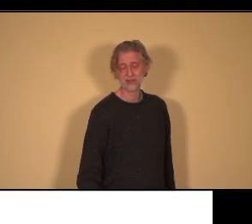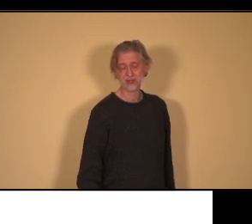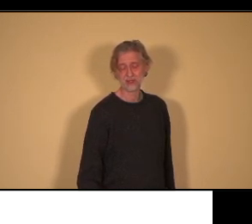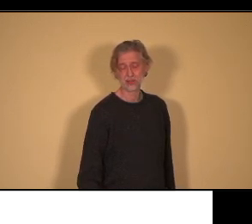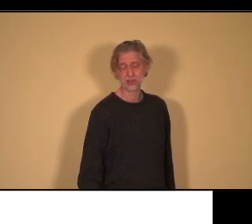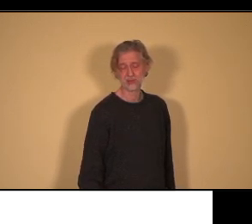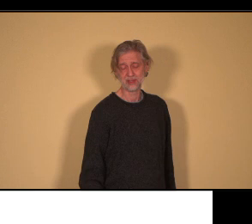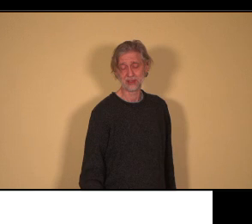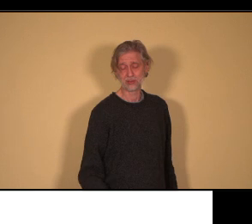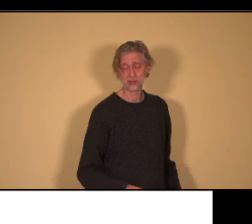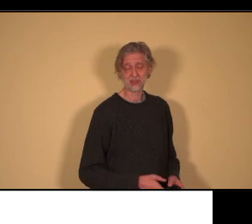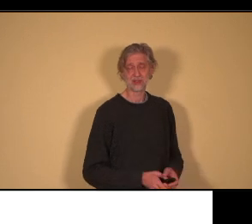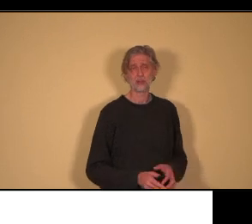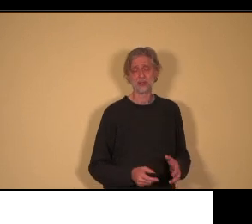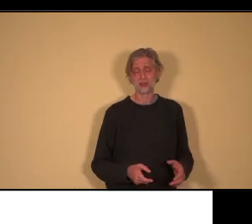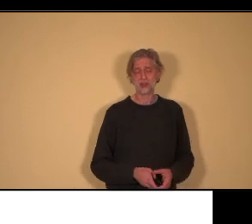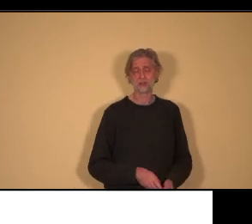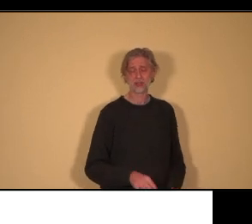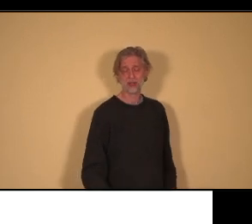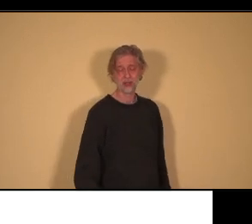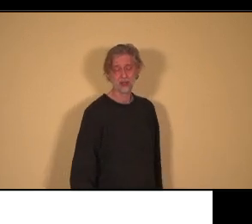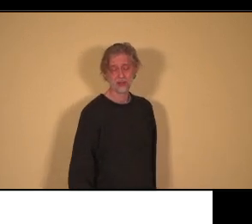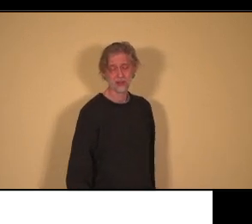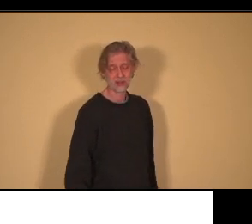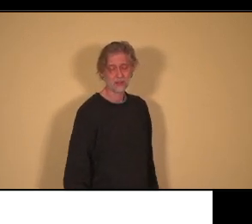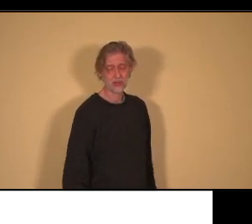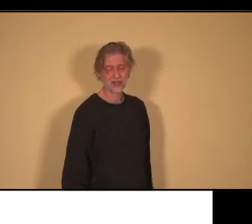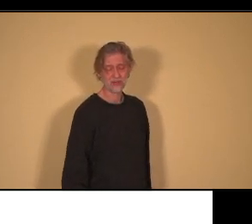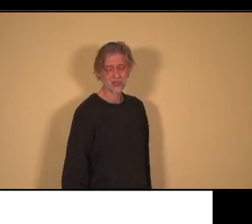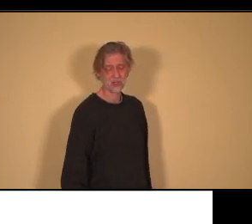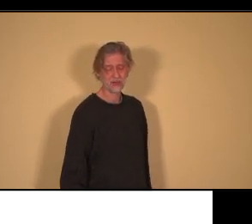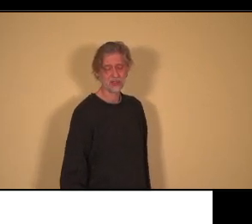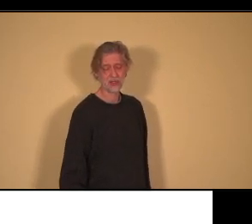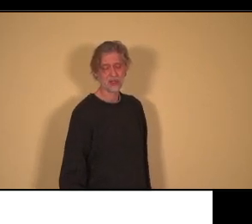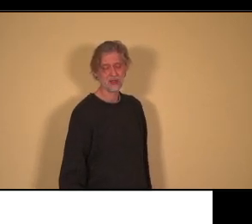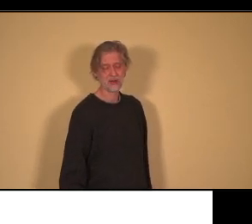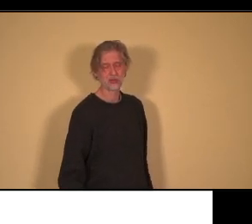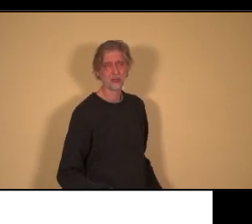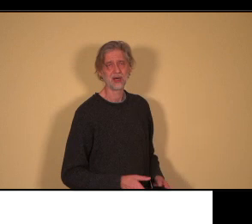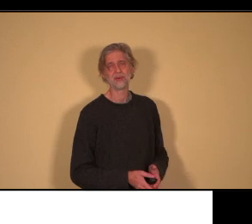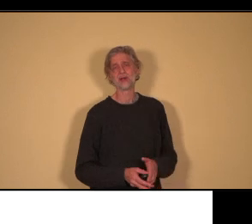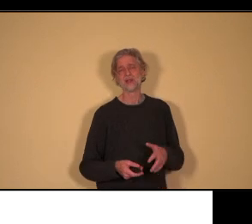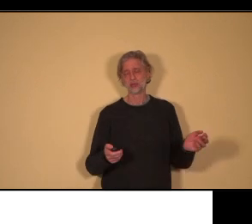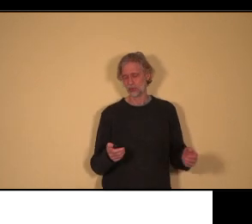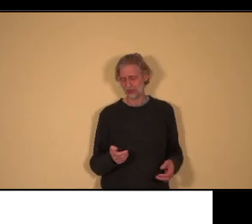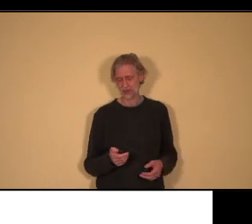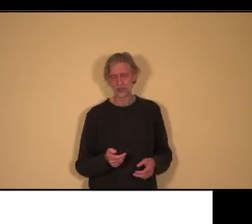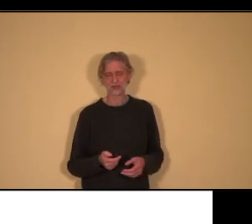wird hier kondensiert und entnommen. Ja, und bei der Carbonatwäsche haben wir hier im Absorber einfach